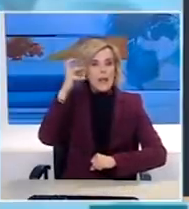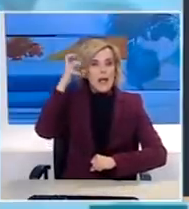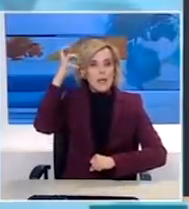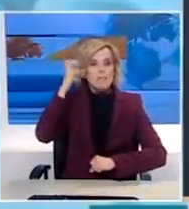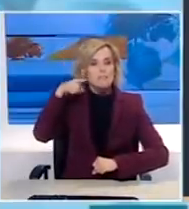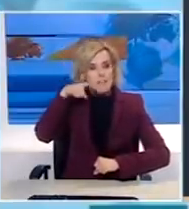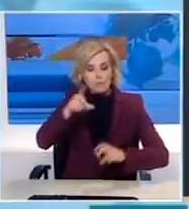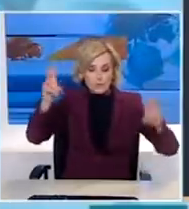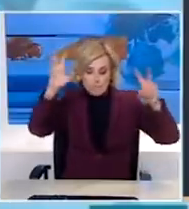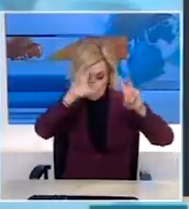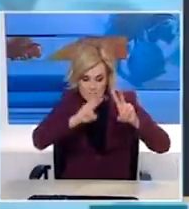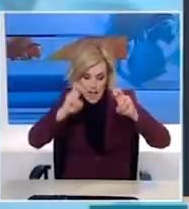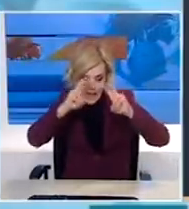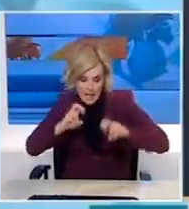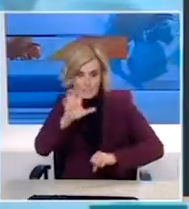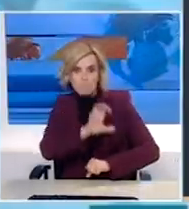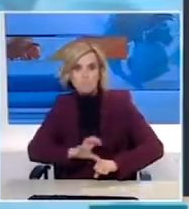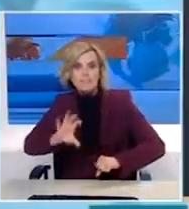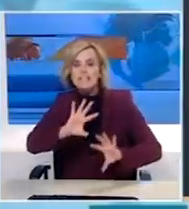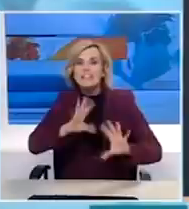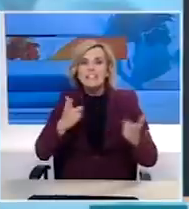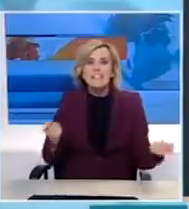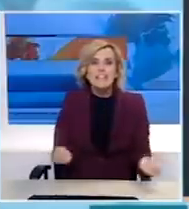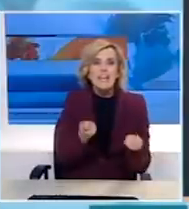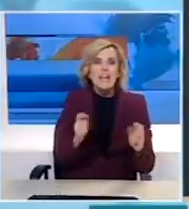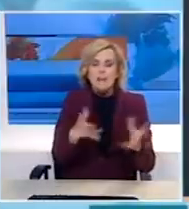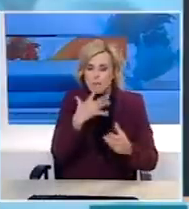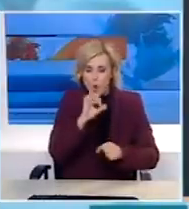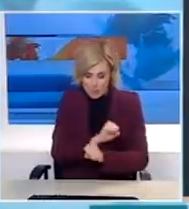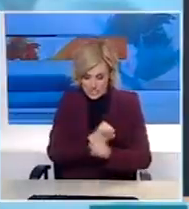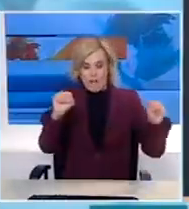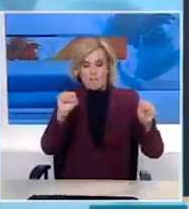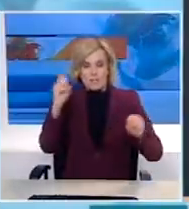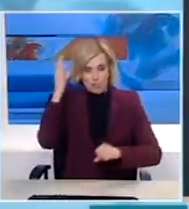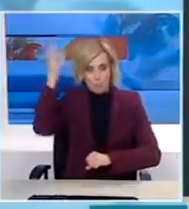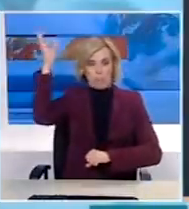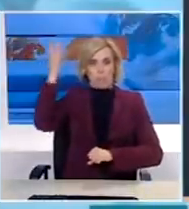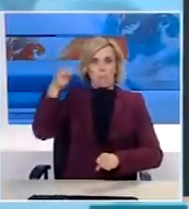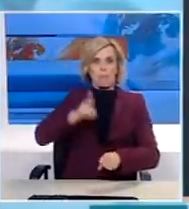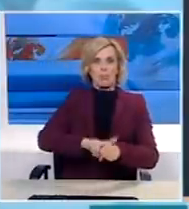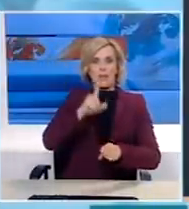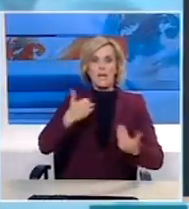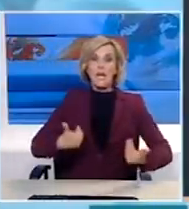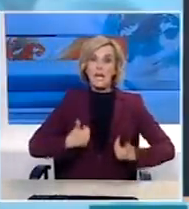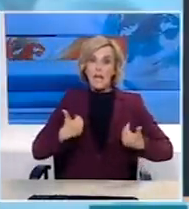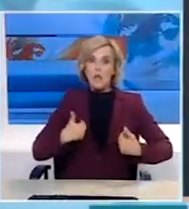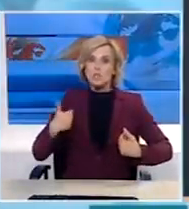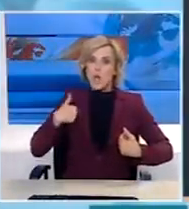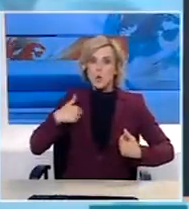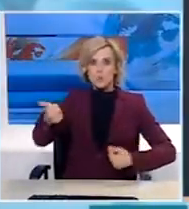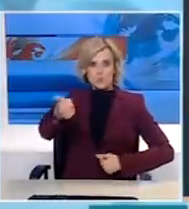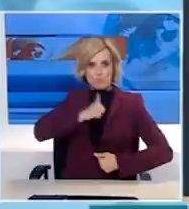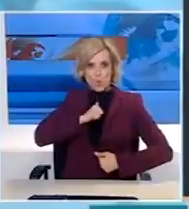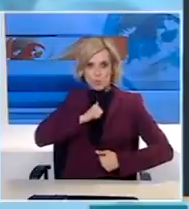ψάχνουν. Φυσικά και δεν το γνωρίζω, αλλά γίνεται τεράστια ερευνητική προσπάθεια για να βρούμε τι ακριβώς συμβαίνει. Γι' αυτό άντλησα πληροφορίες από